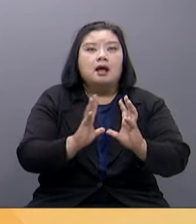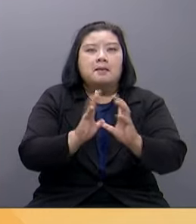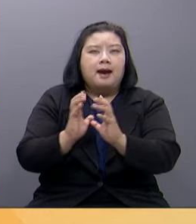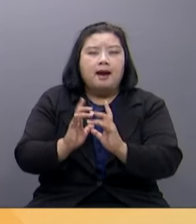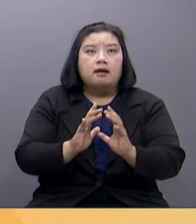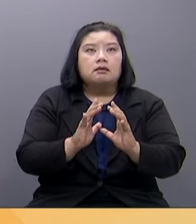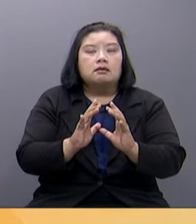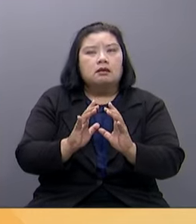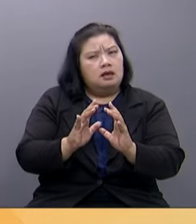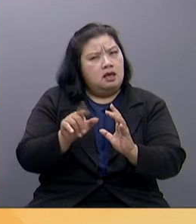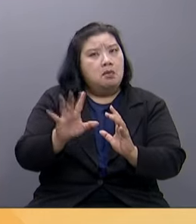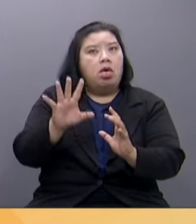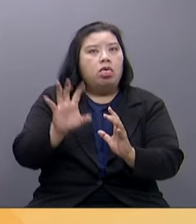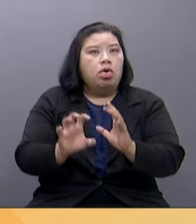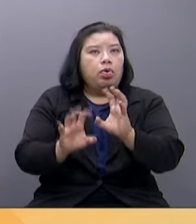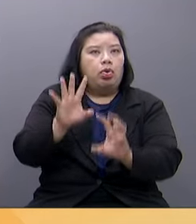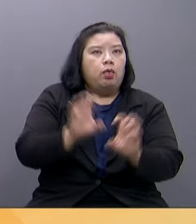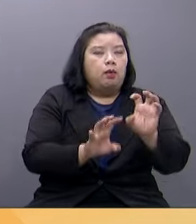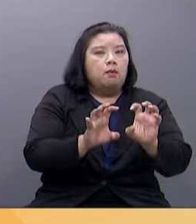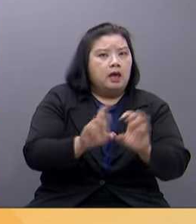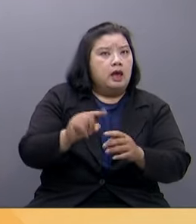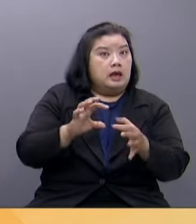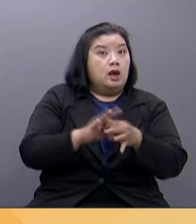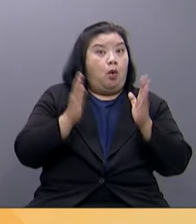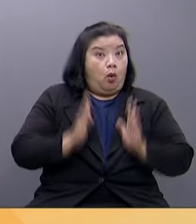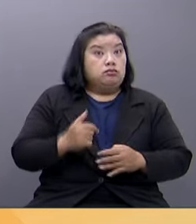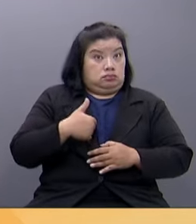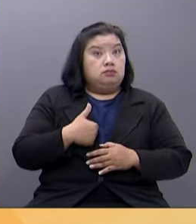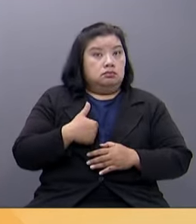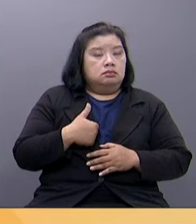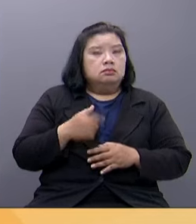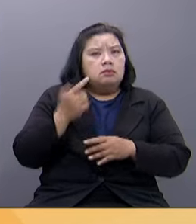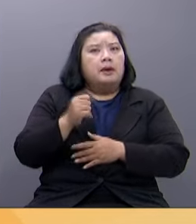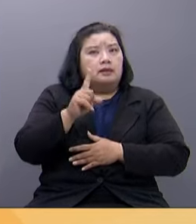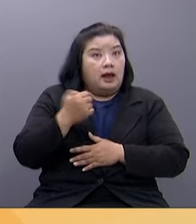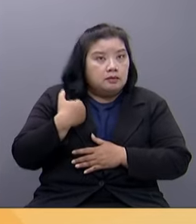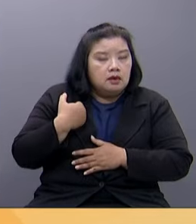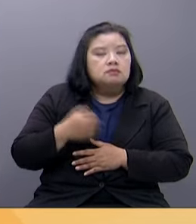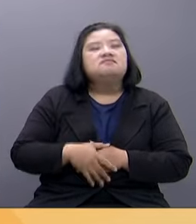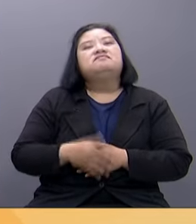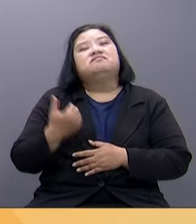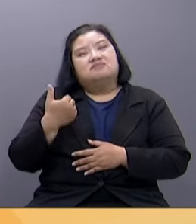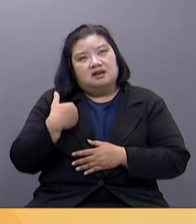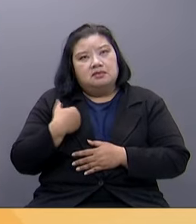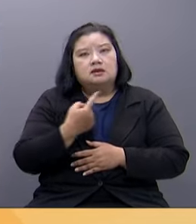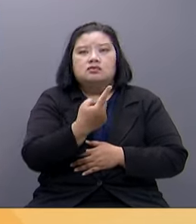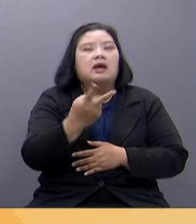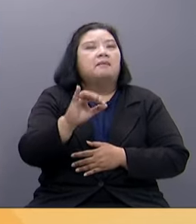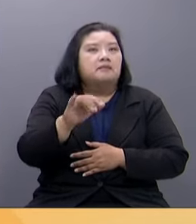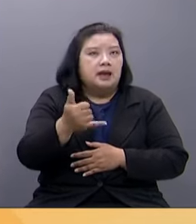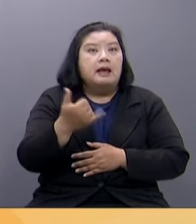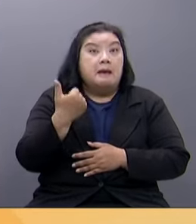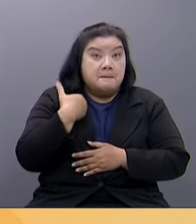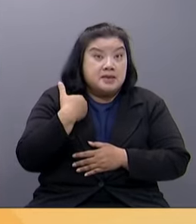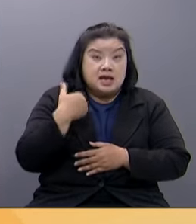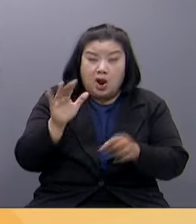Wild Hu Trimต้องบวบตว